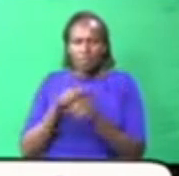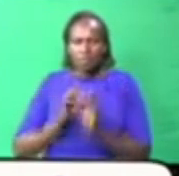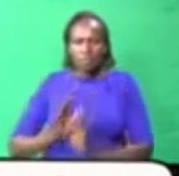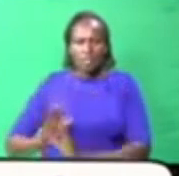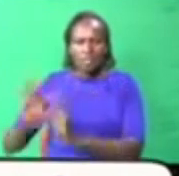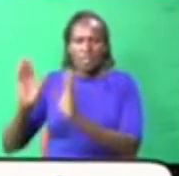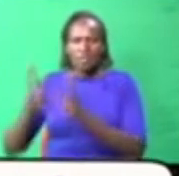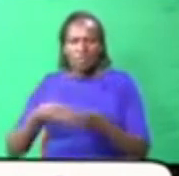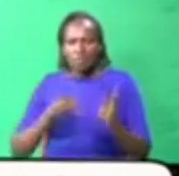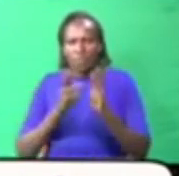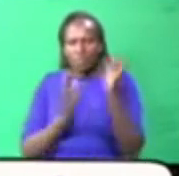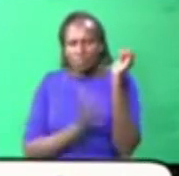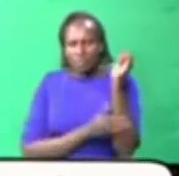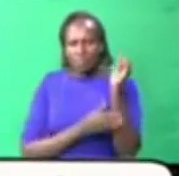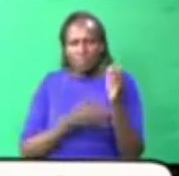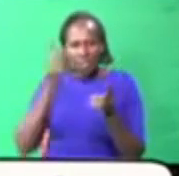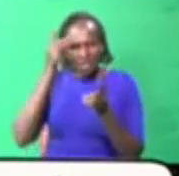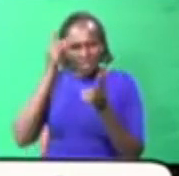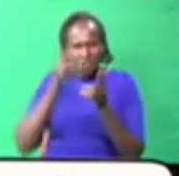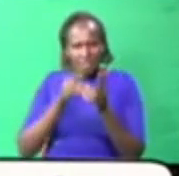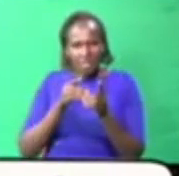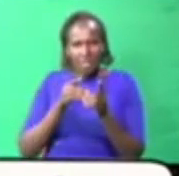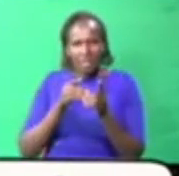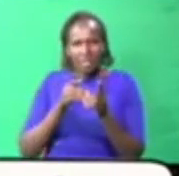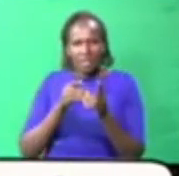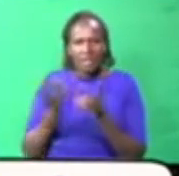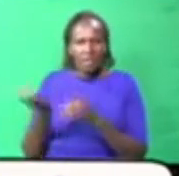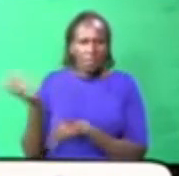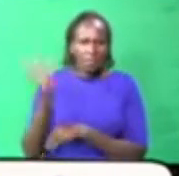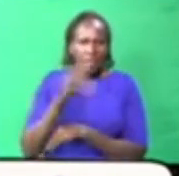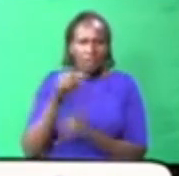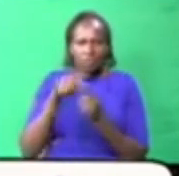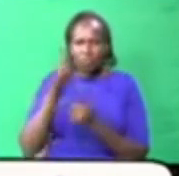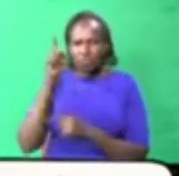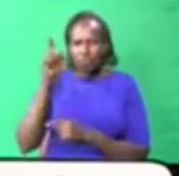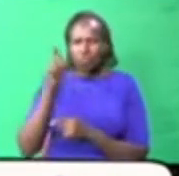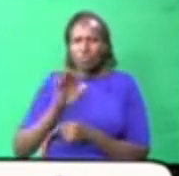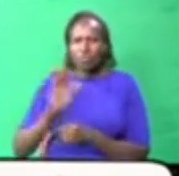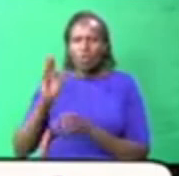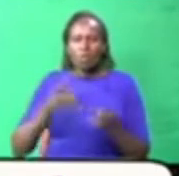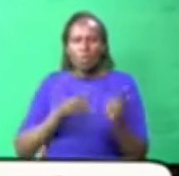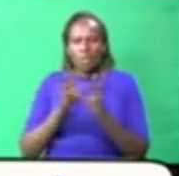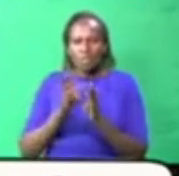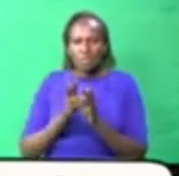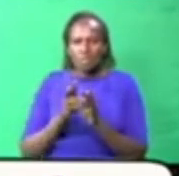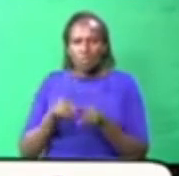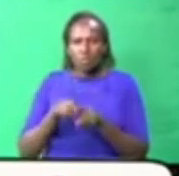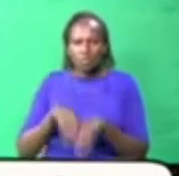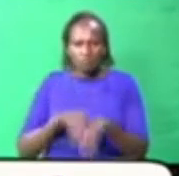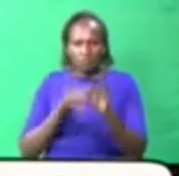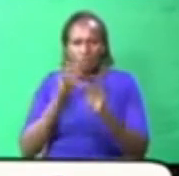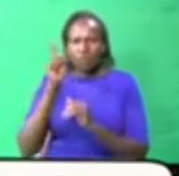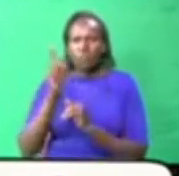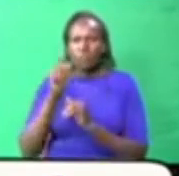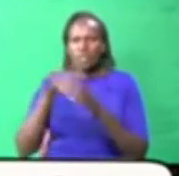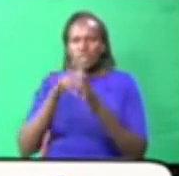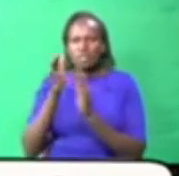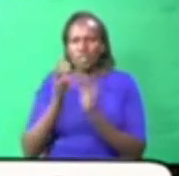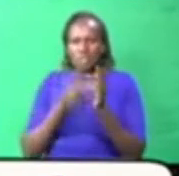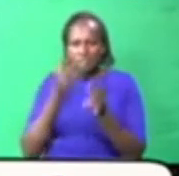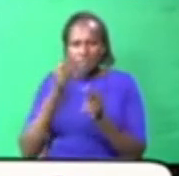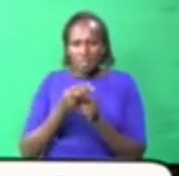uovu. Nimeamua na kurudia Bwana kwenye njia zako na kukufuata kwa jina la Yesu